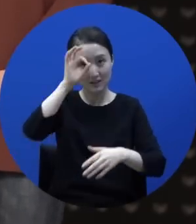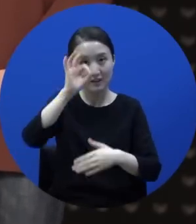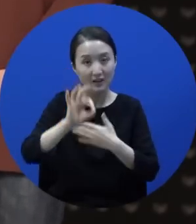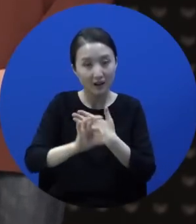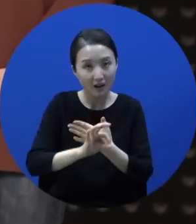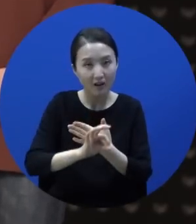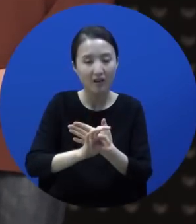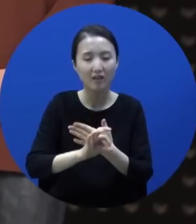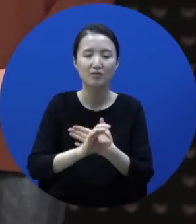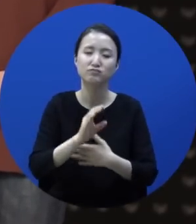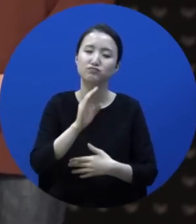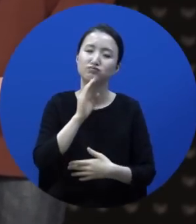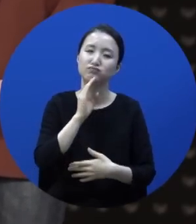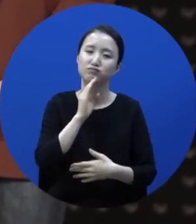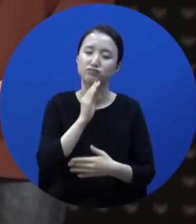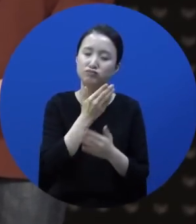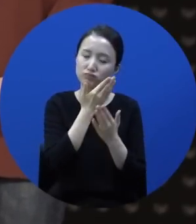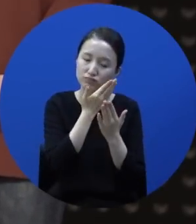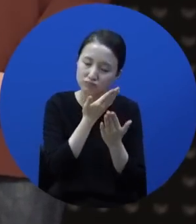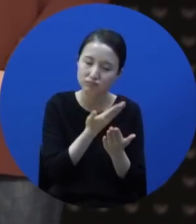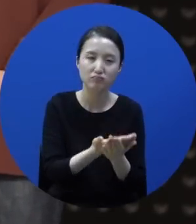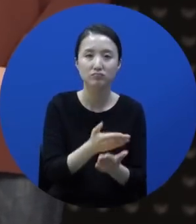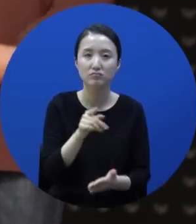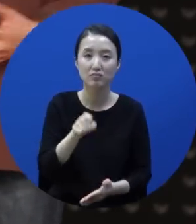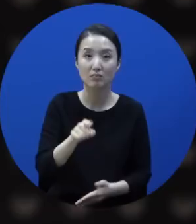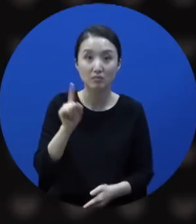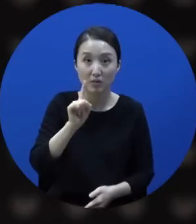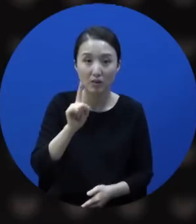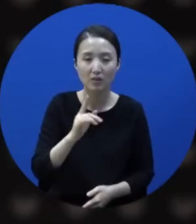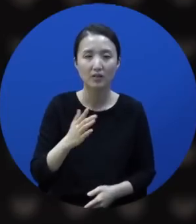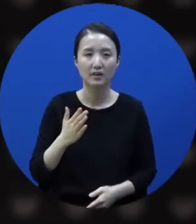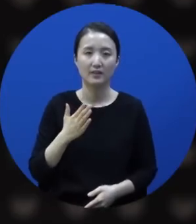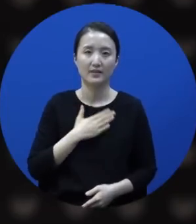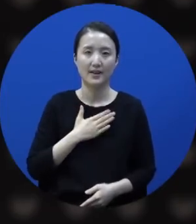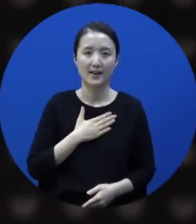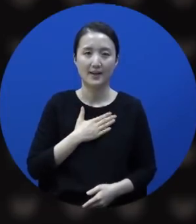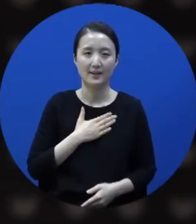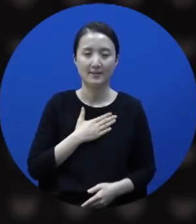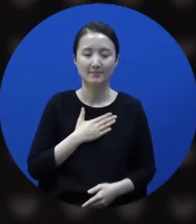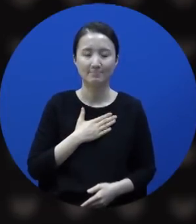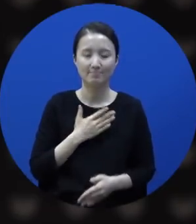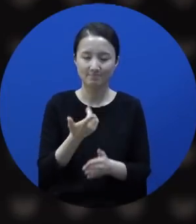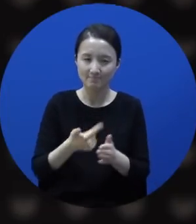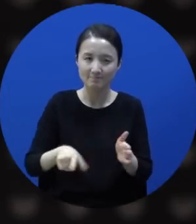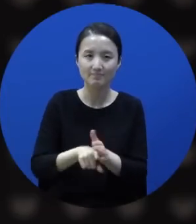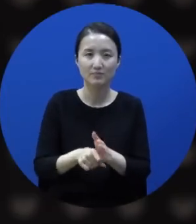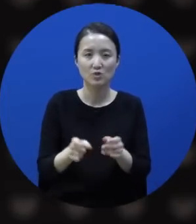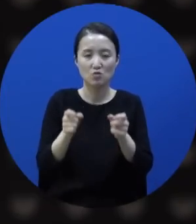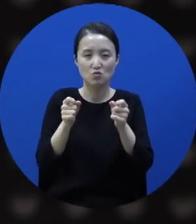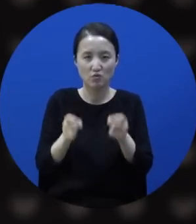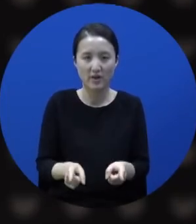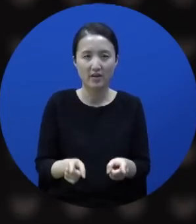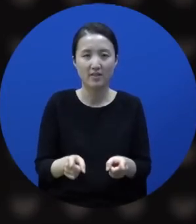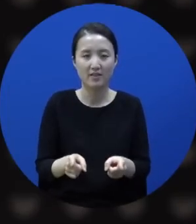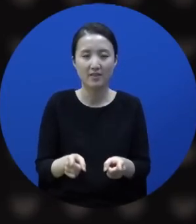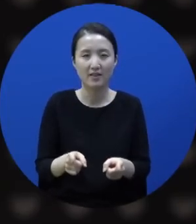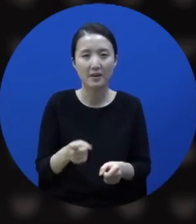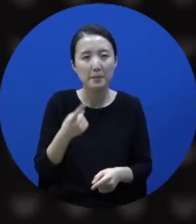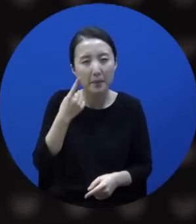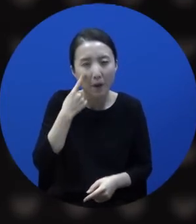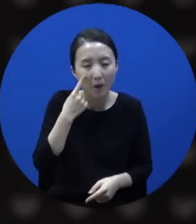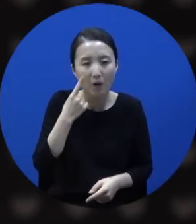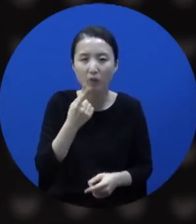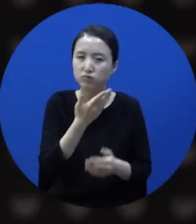세상에서 정말 귀중하고 소중한 삶이 뭐냐면요. 자기 자신에게 기회를 주는 삶이라고 해요.